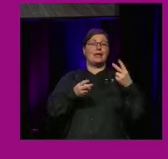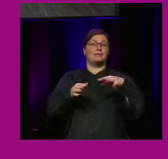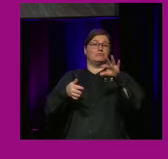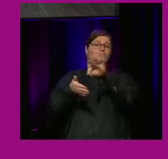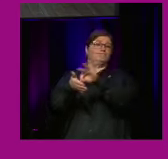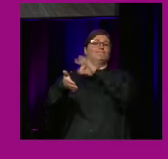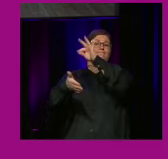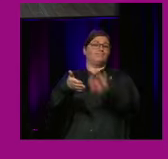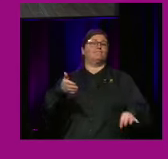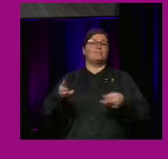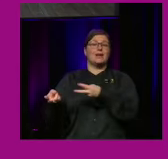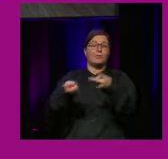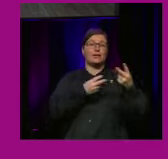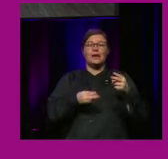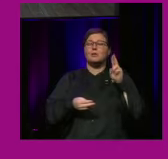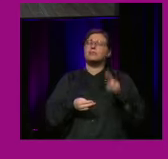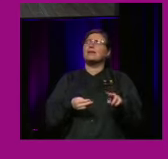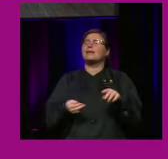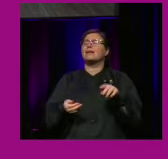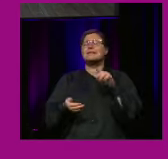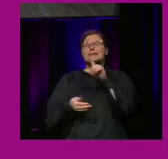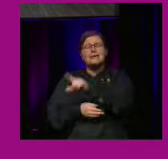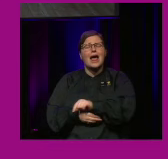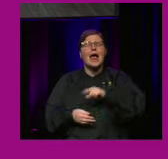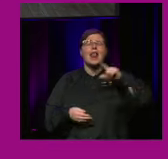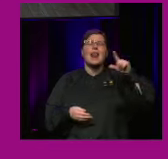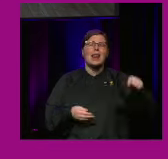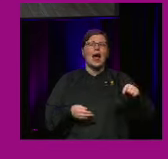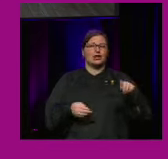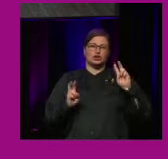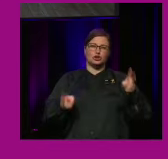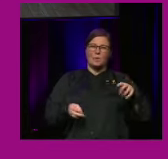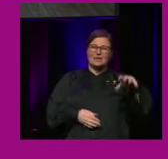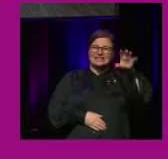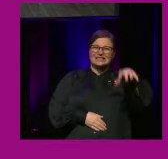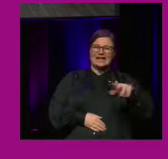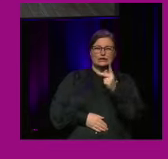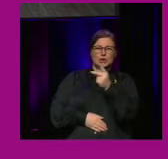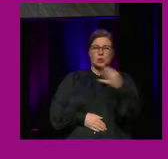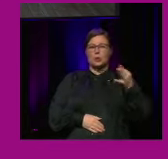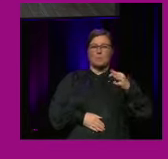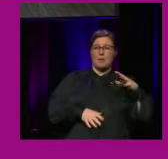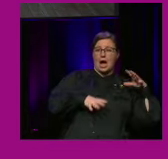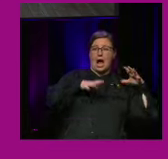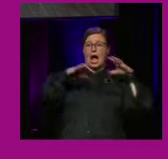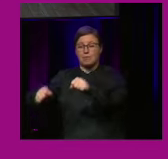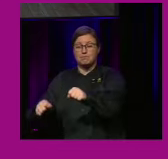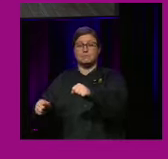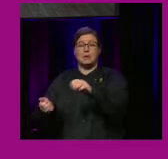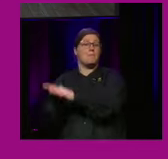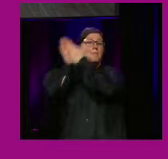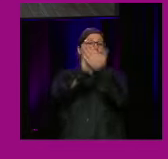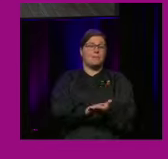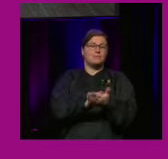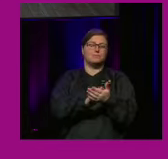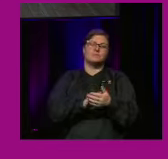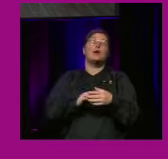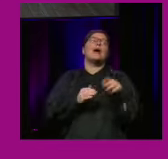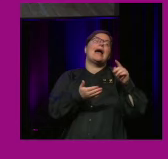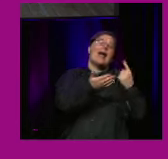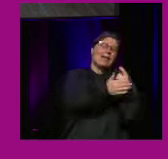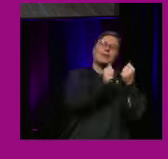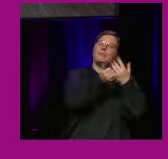över en natt med en statskupp. Det sker också. Men om vi tror att det skulle ske i Sverige, då är vi fel ute. För det är inte så det kommer